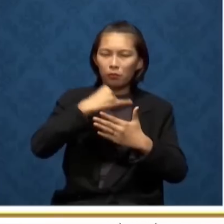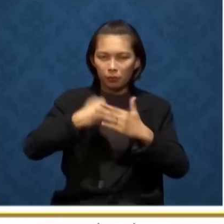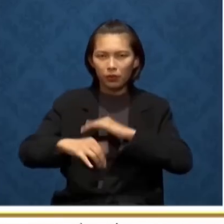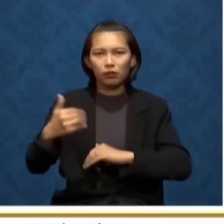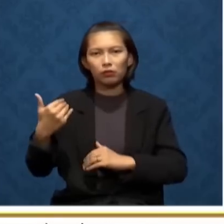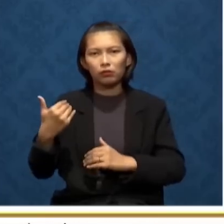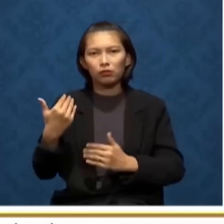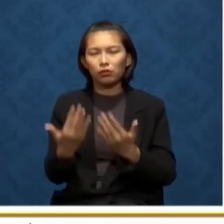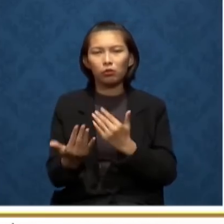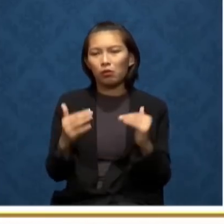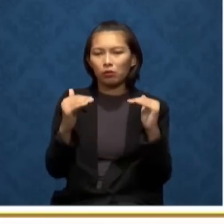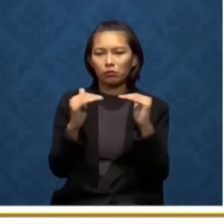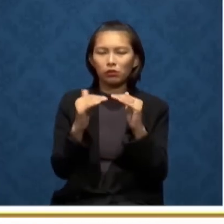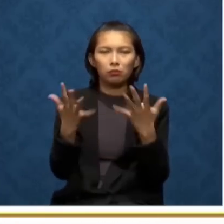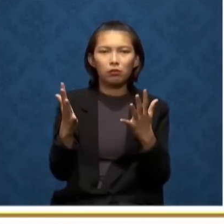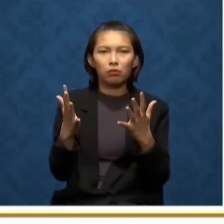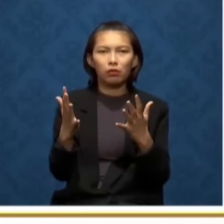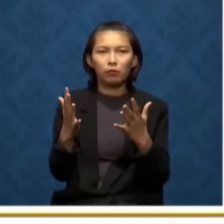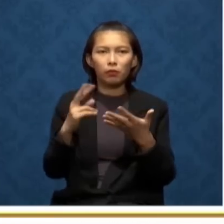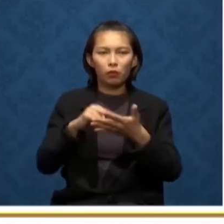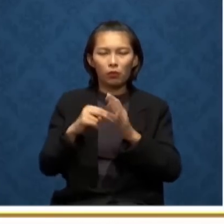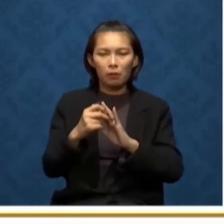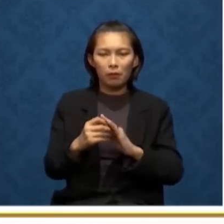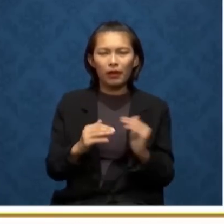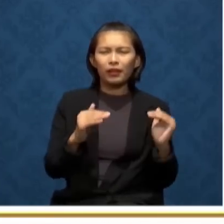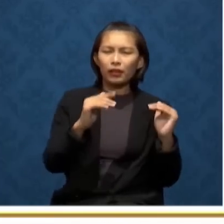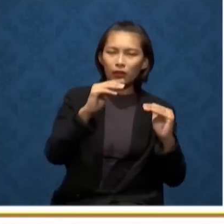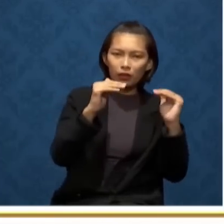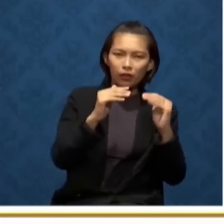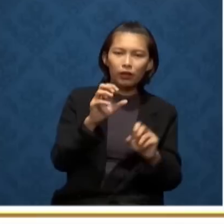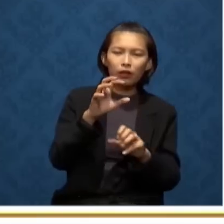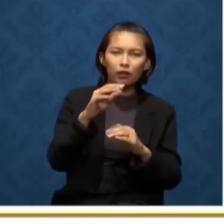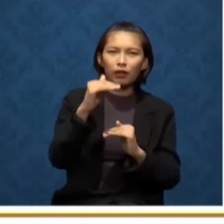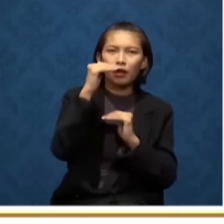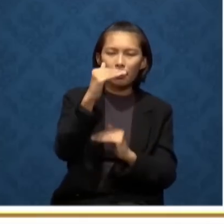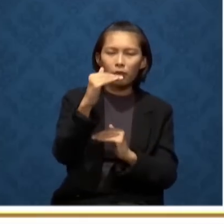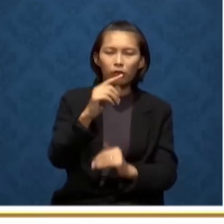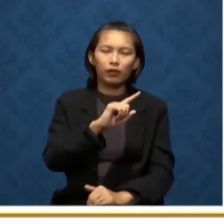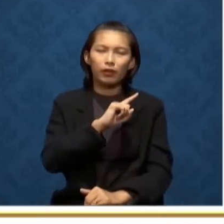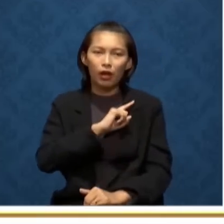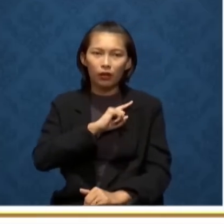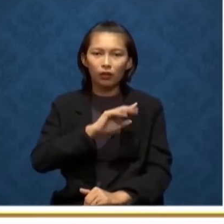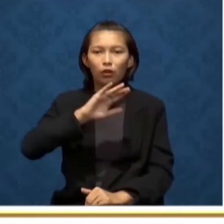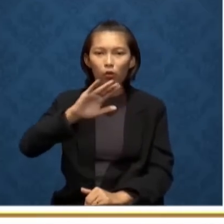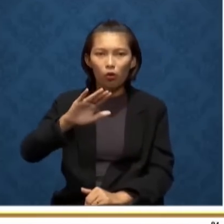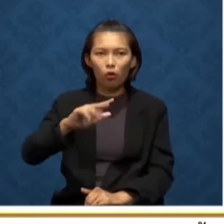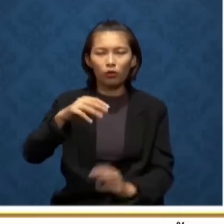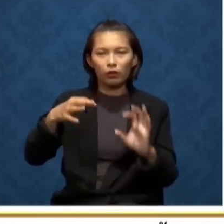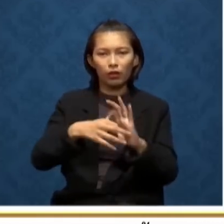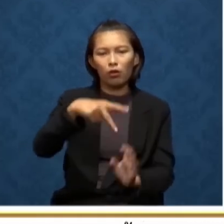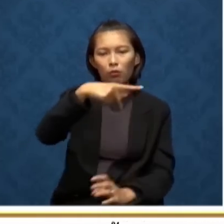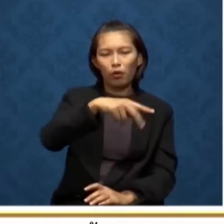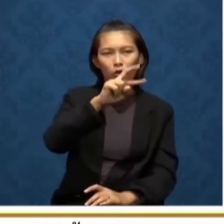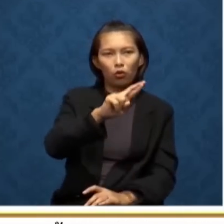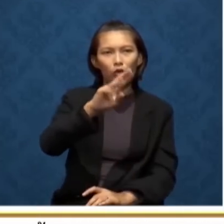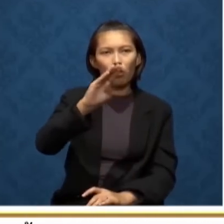เป็ธรรมซึงกอสอม.เห็นวาการกำหนดบวบาทหน้าที่ และอำนาจดังกลาวตามพระปอว่าด